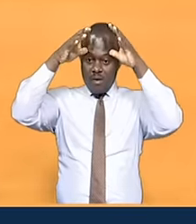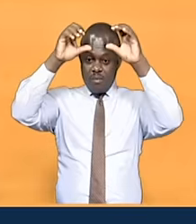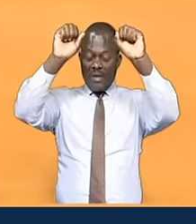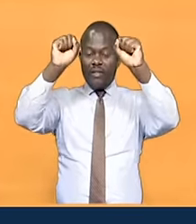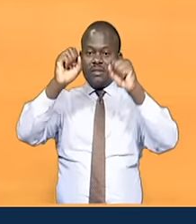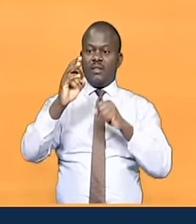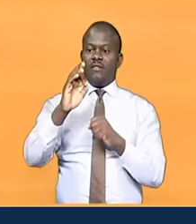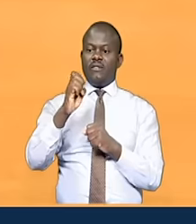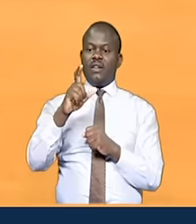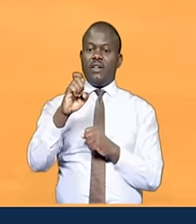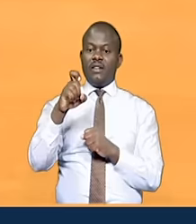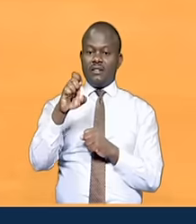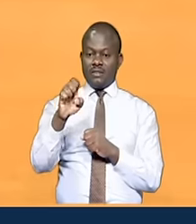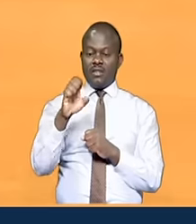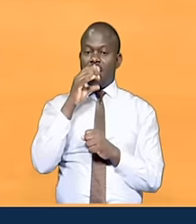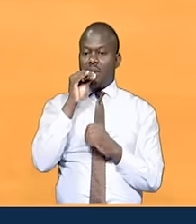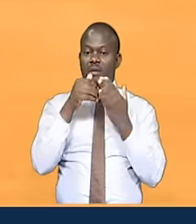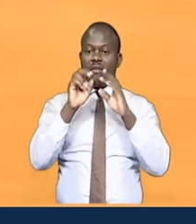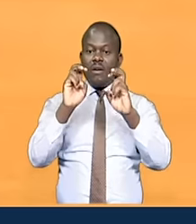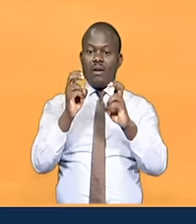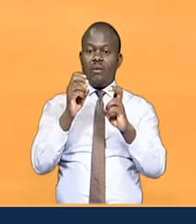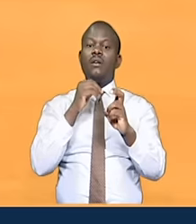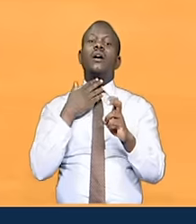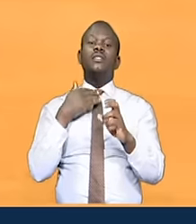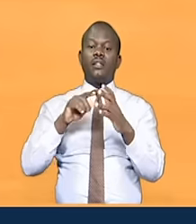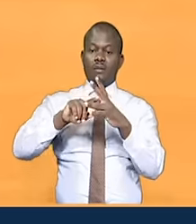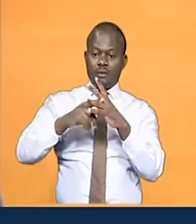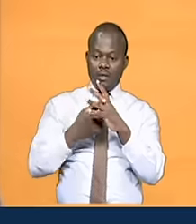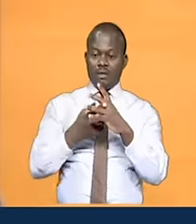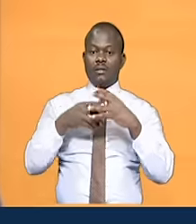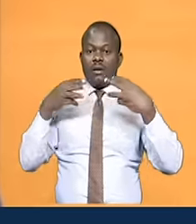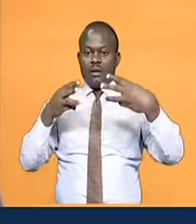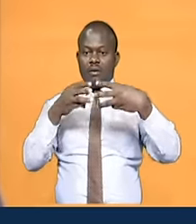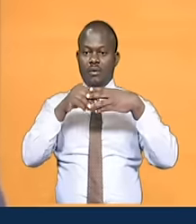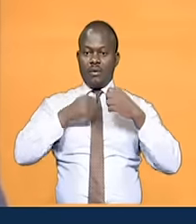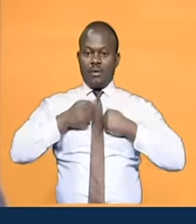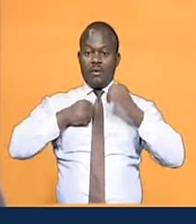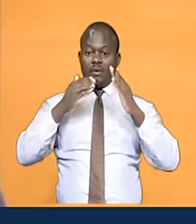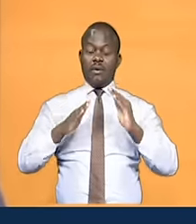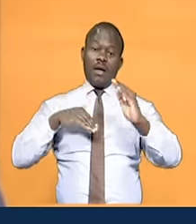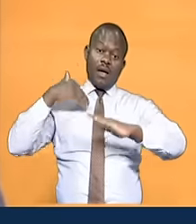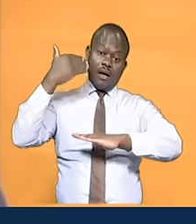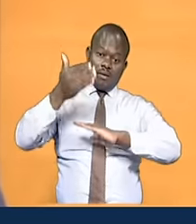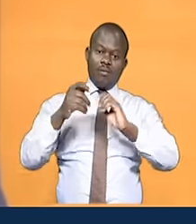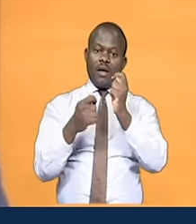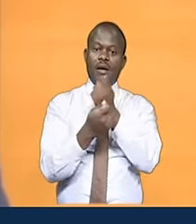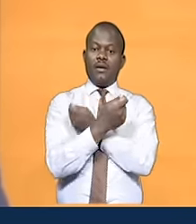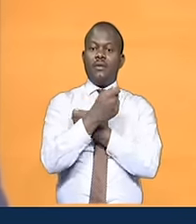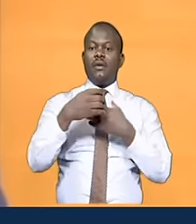Tshisekedi avuguruza amagambo yavuze ko ashaka gushoza intambara ku Rwanda hanyuma agahindura